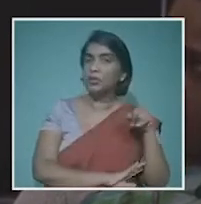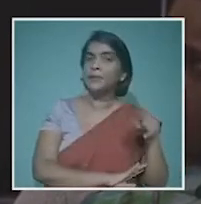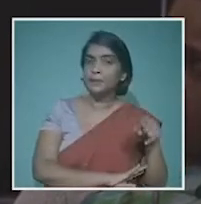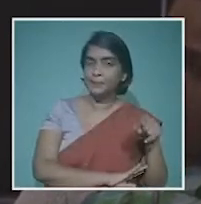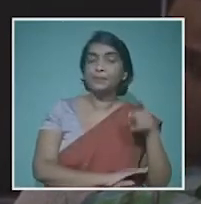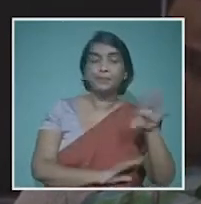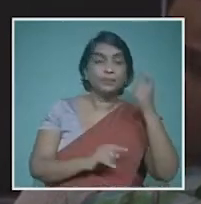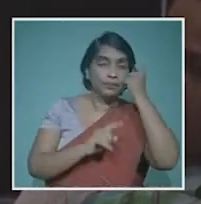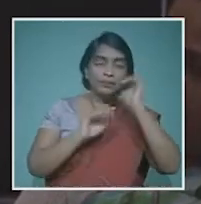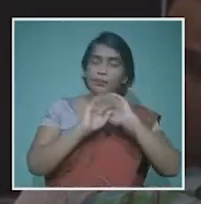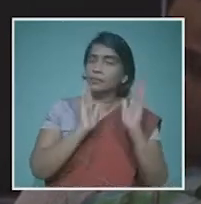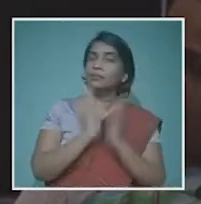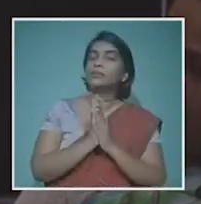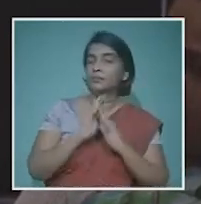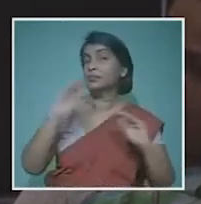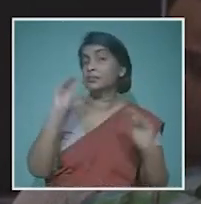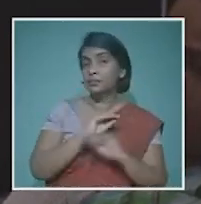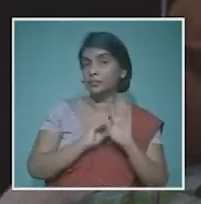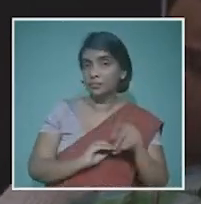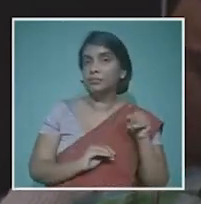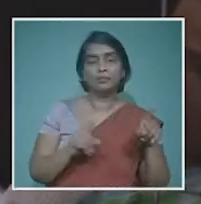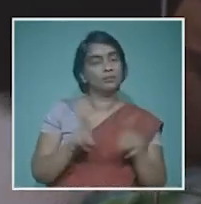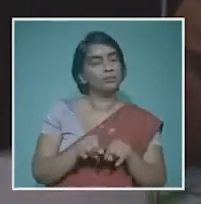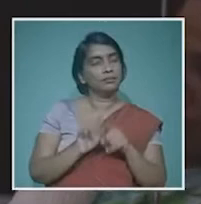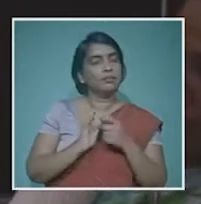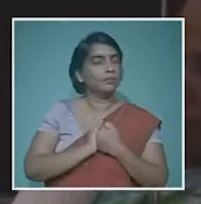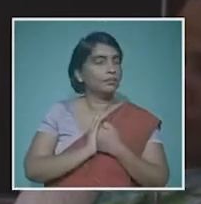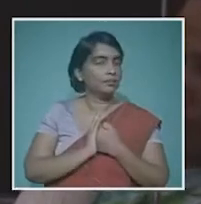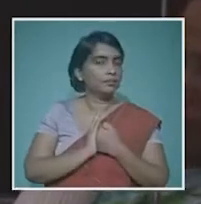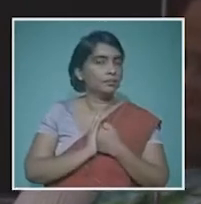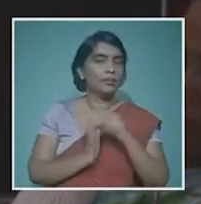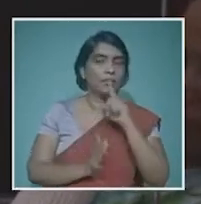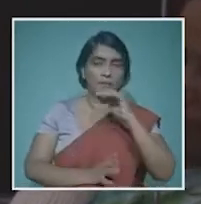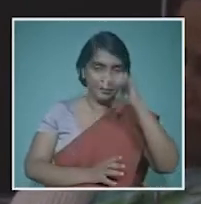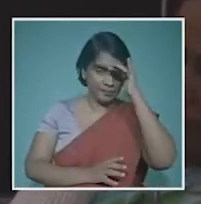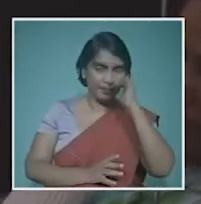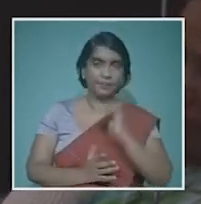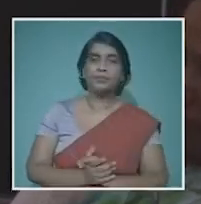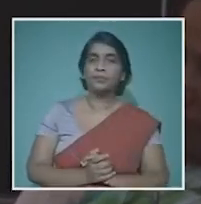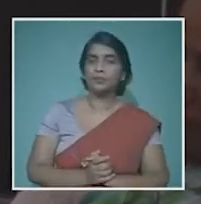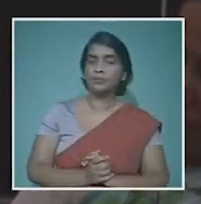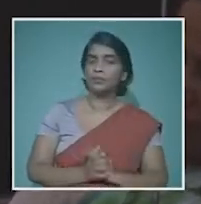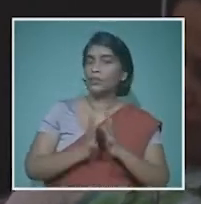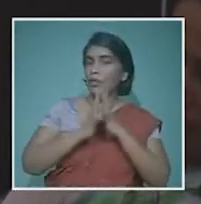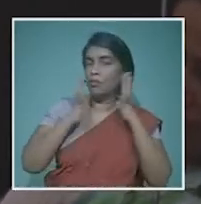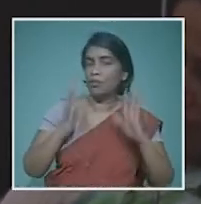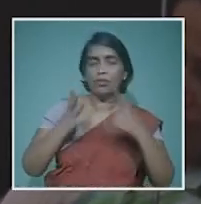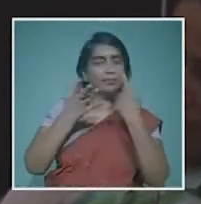මේ යෝජනාවේ ඇතුළත් කරලා තිබෙනවා ඒ වගේම ගරු කථානායකතුමනි බොහෝ